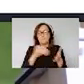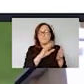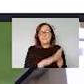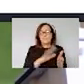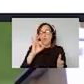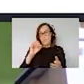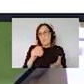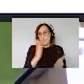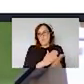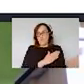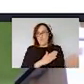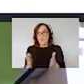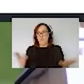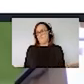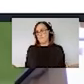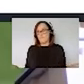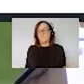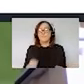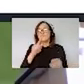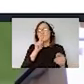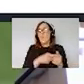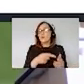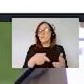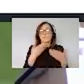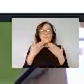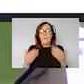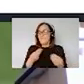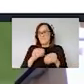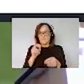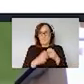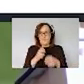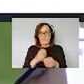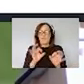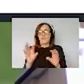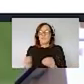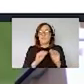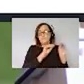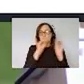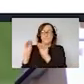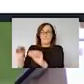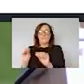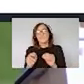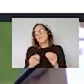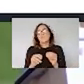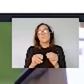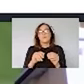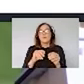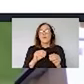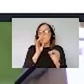i gotowe. W związku z czym nie ma z tym większego problemu. Ja szybciutko przełączam się, drodzy Państwo, na